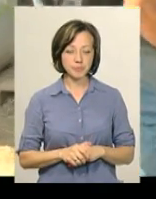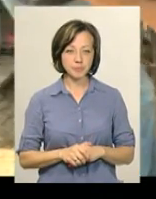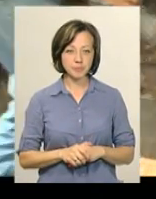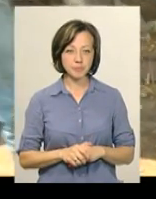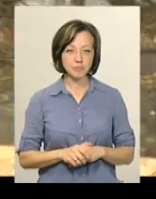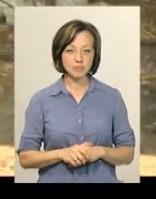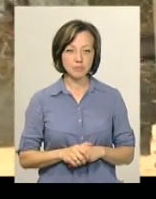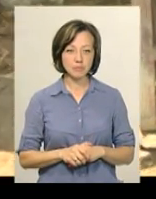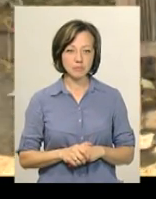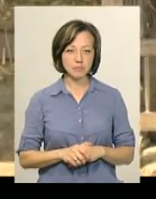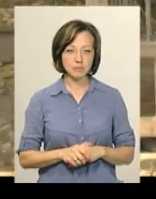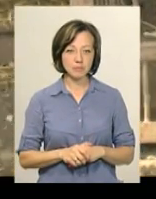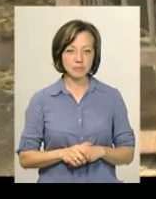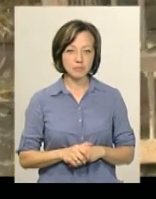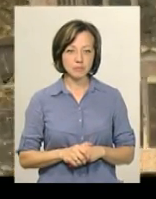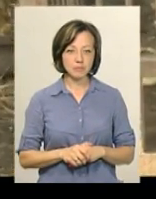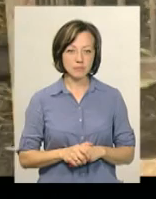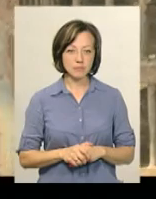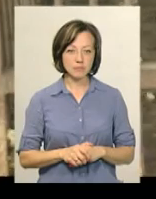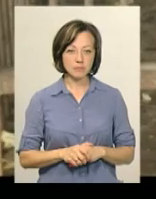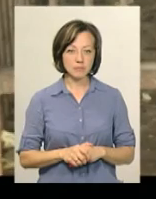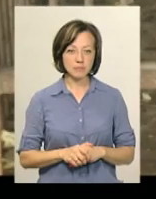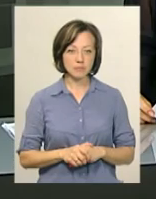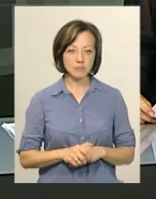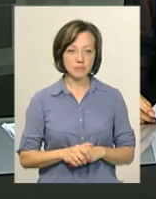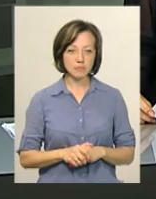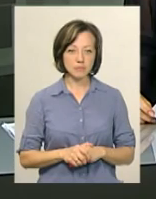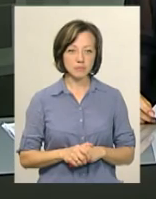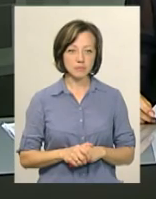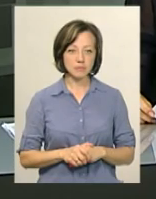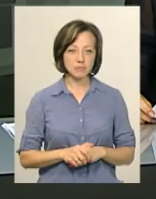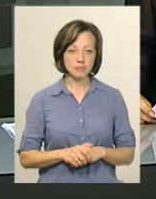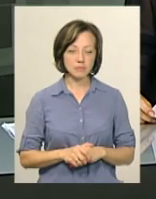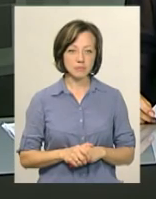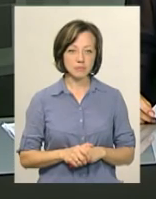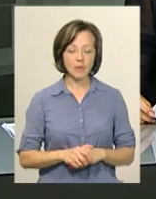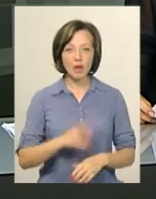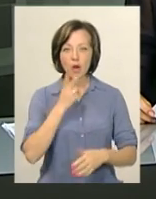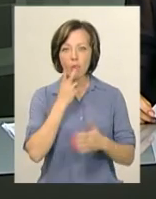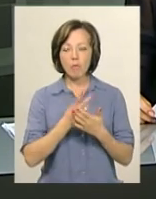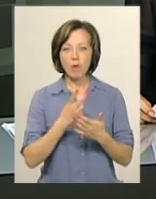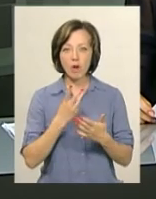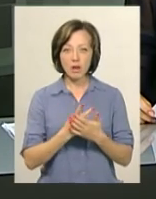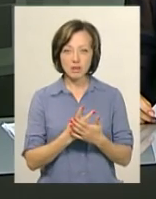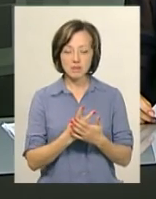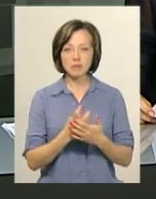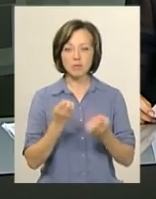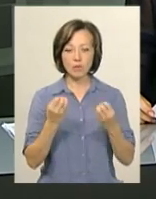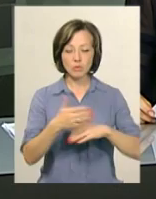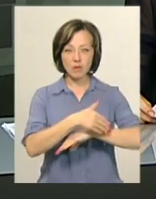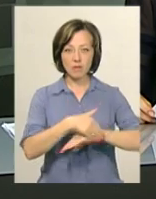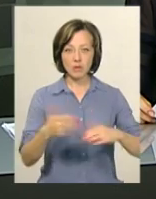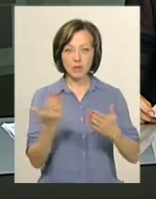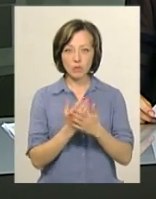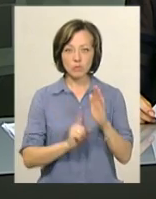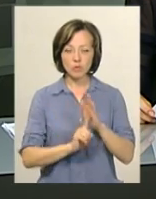Поділля Центр. Покази артхаусного кіно «Просто небо»